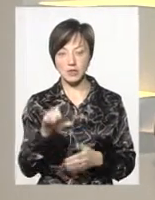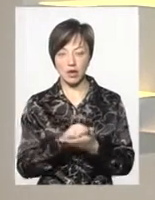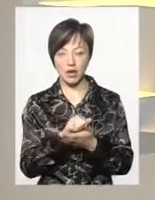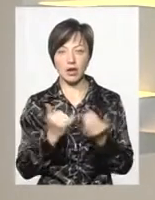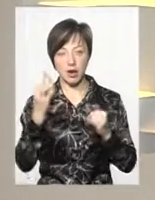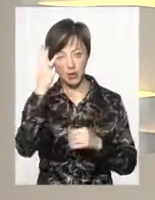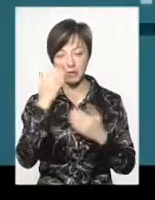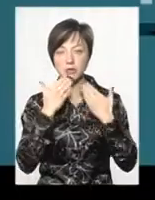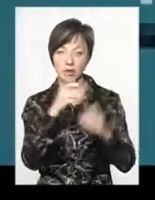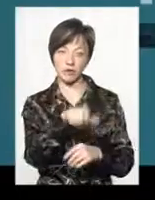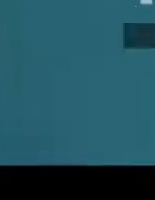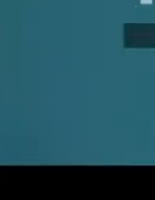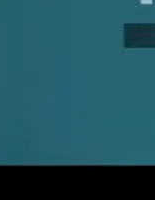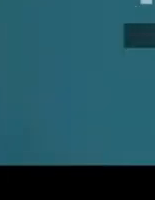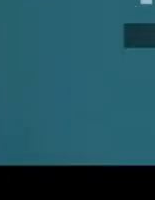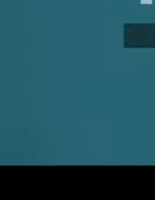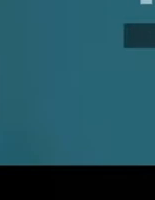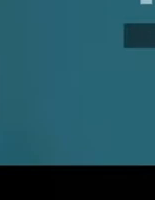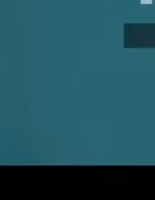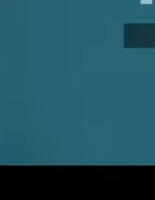перехожих. Послухаємо їх.